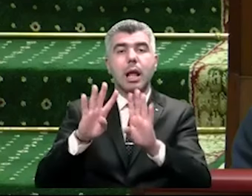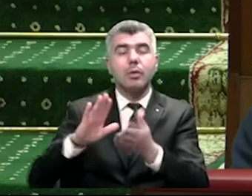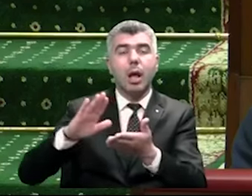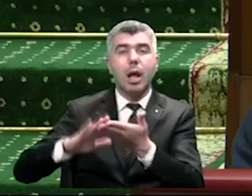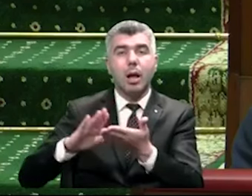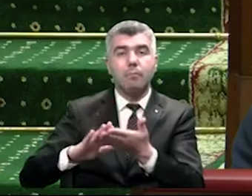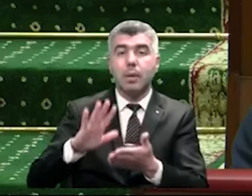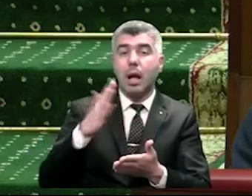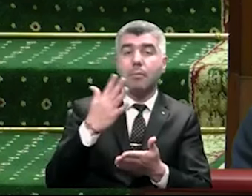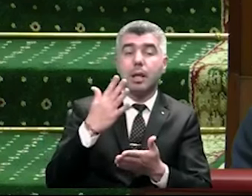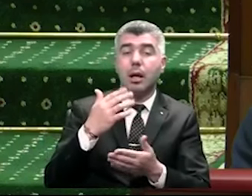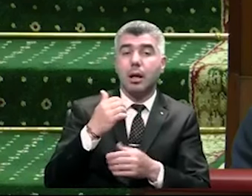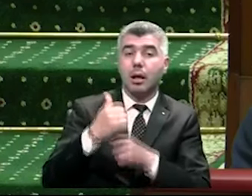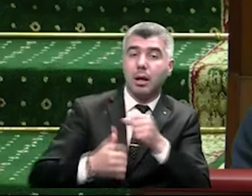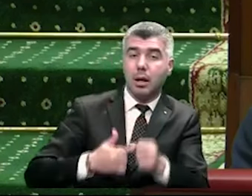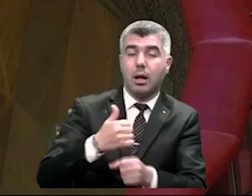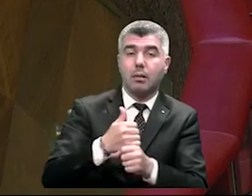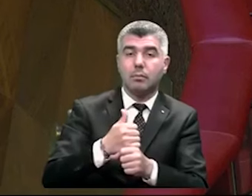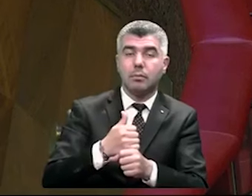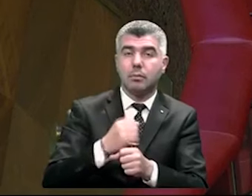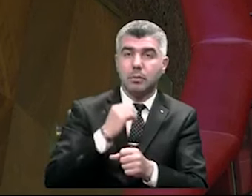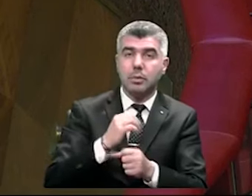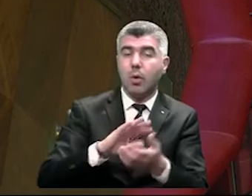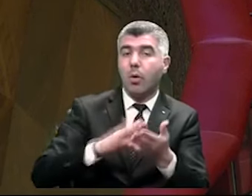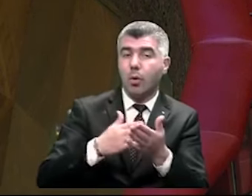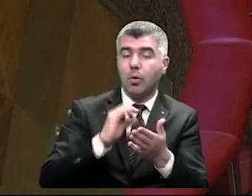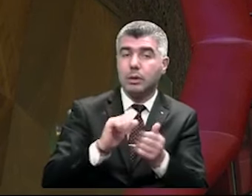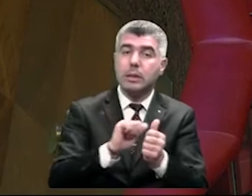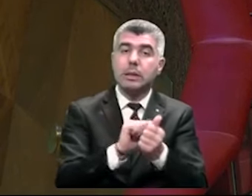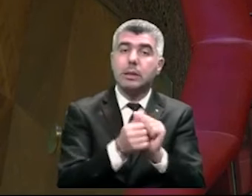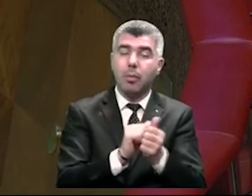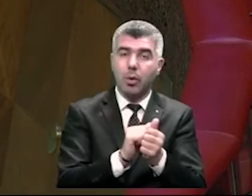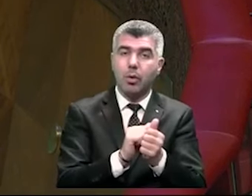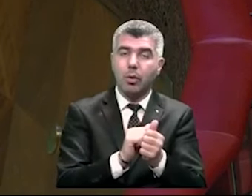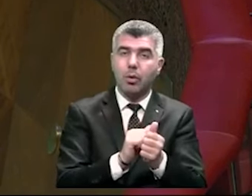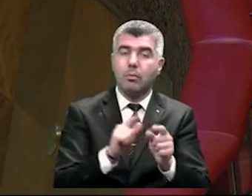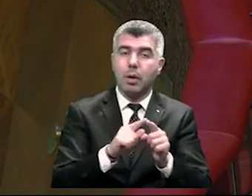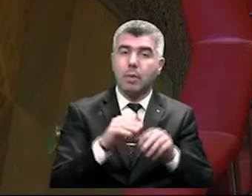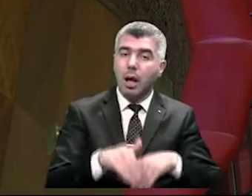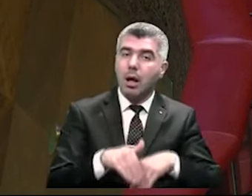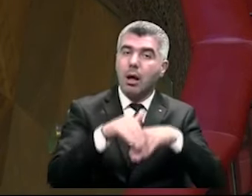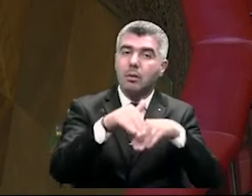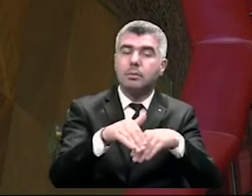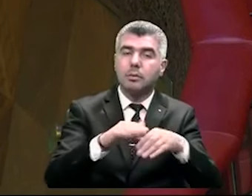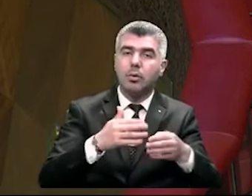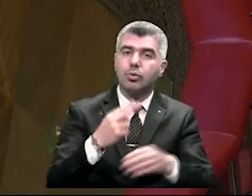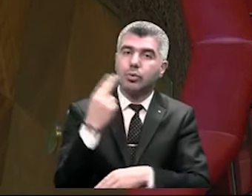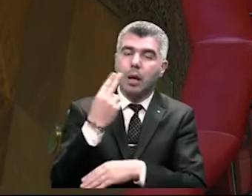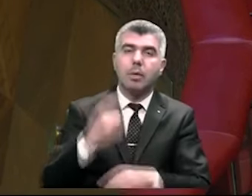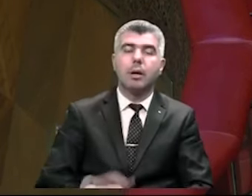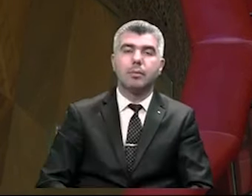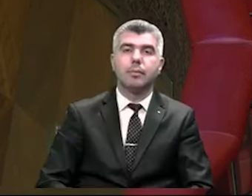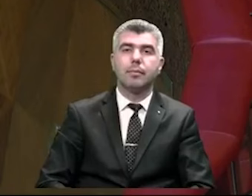خمس سنين خصه يكمل المسار دياله في الرياضه وربما يبدا يبدا في الجامعه